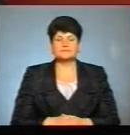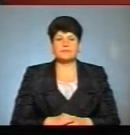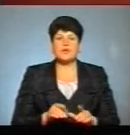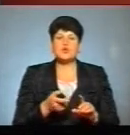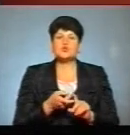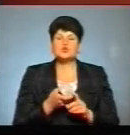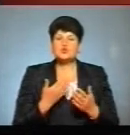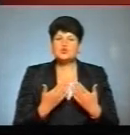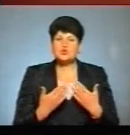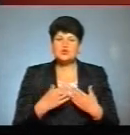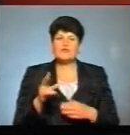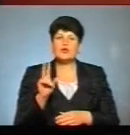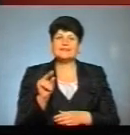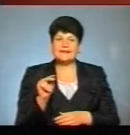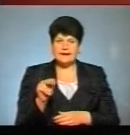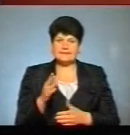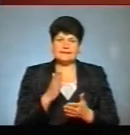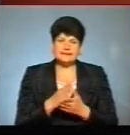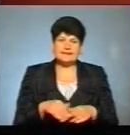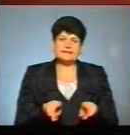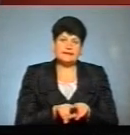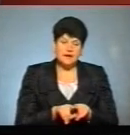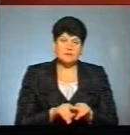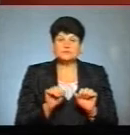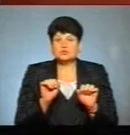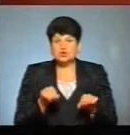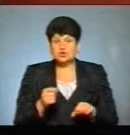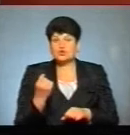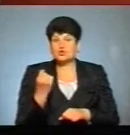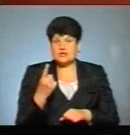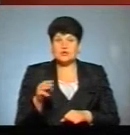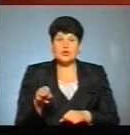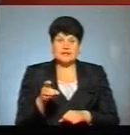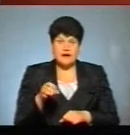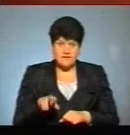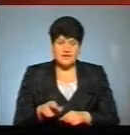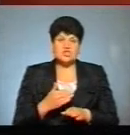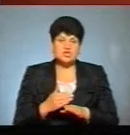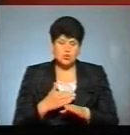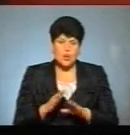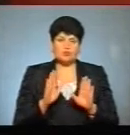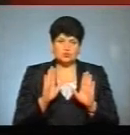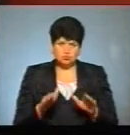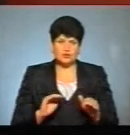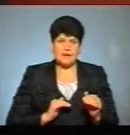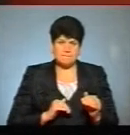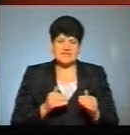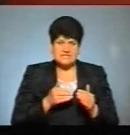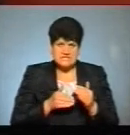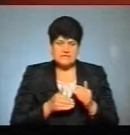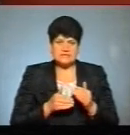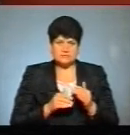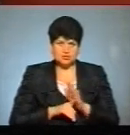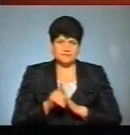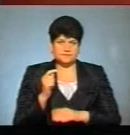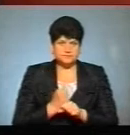Стосовно конкретних дат, тобто є така ймовірність, що з 11 травня такий частково буде бізнес виходити з